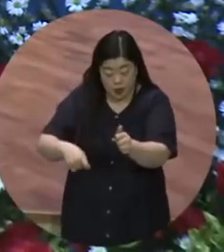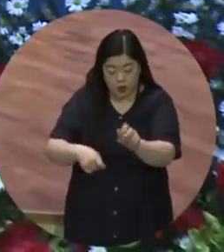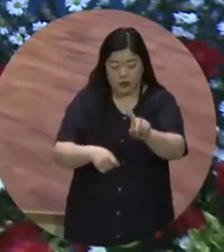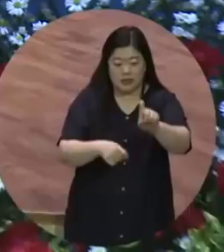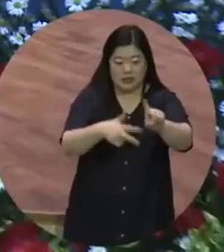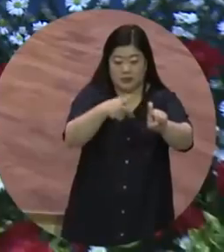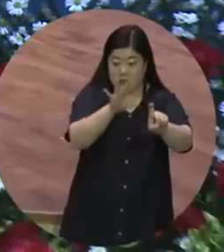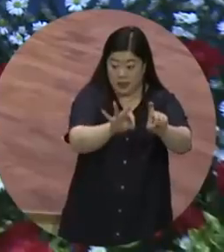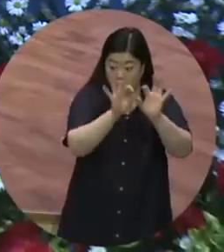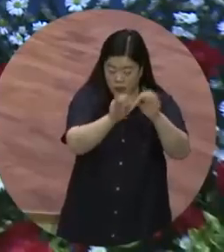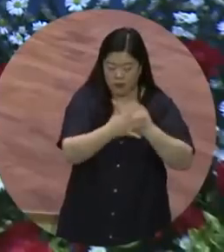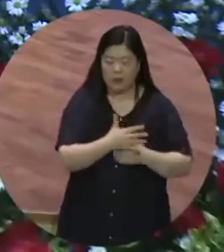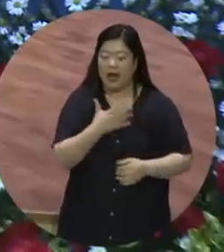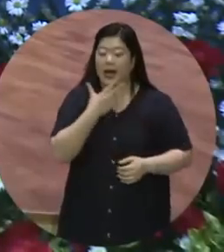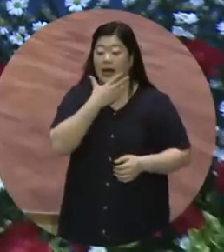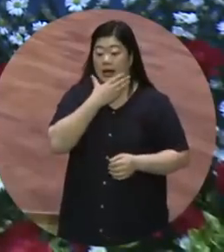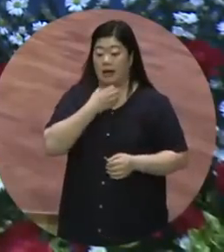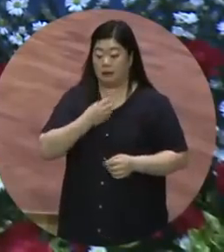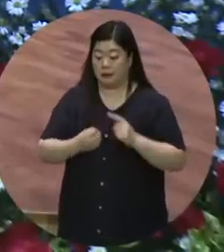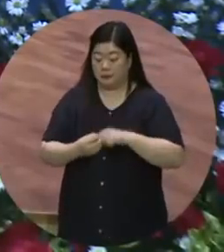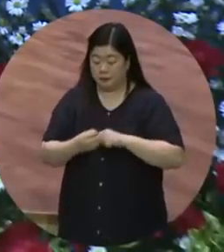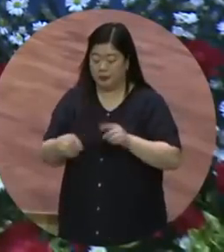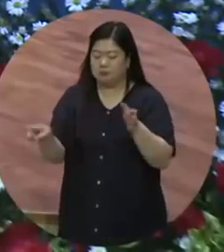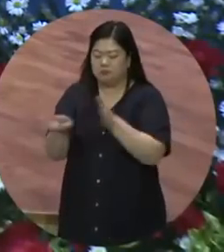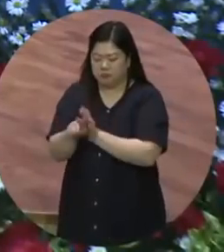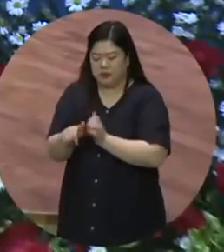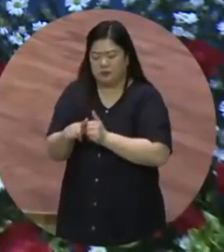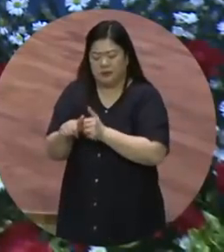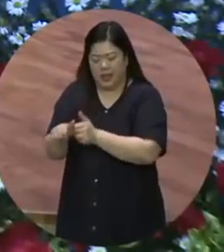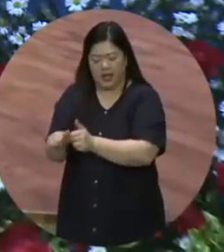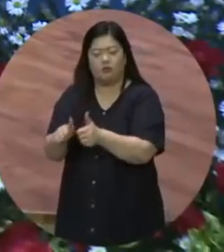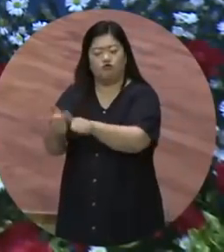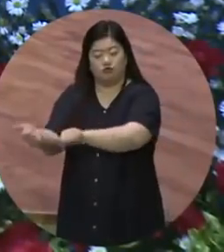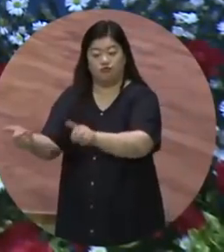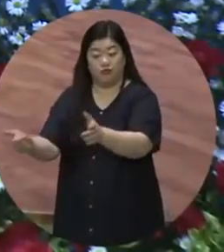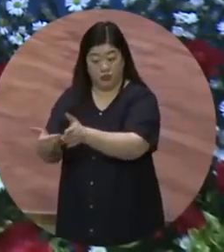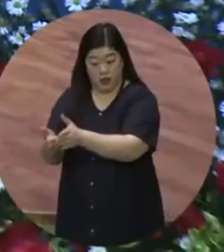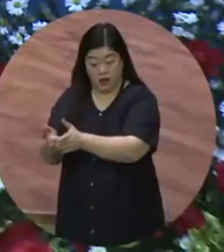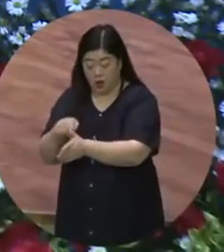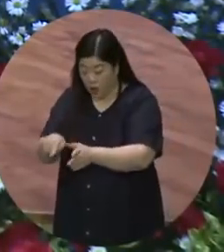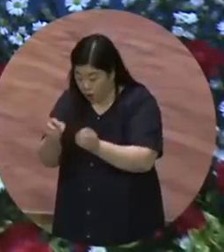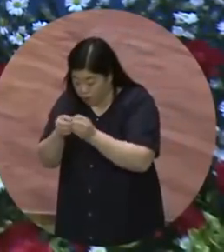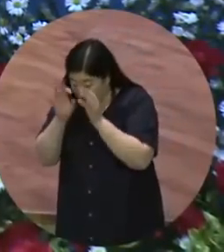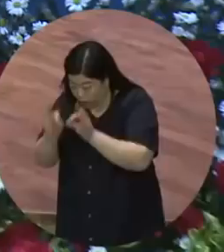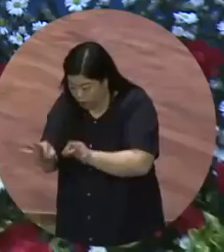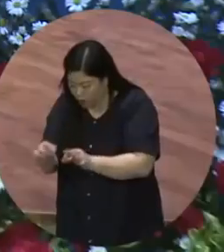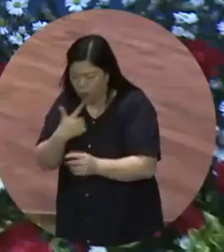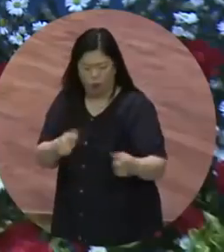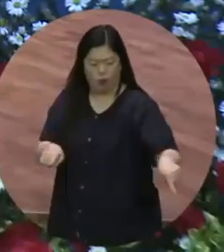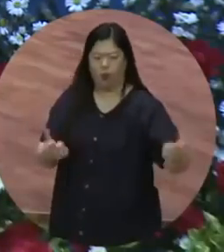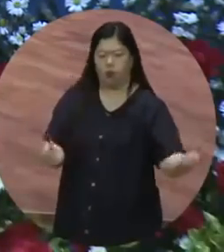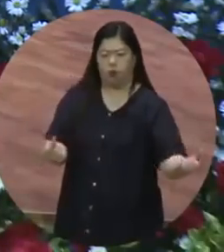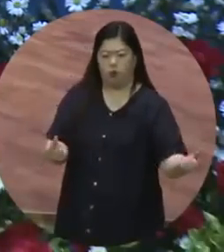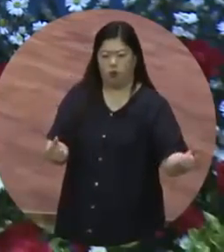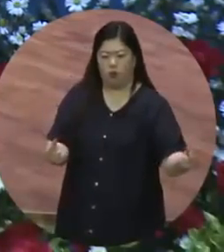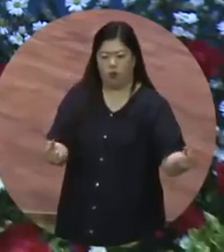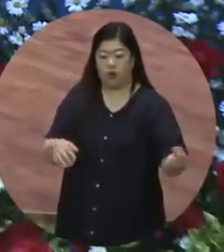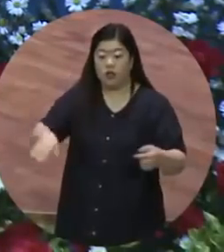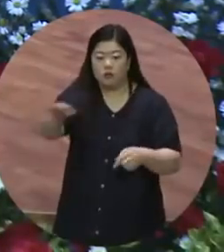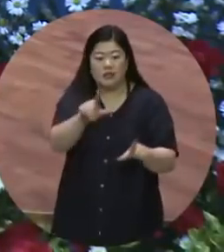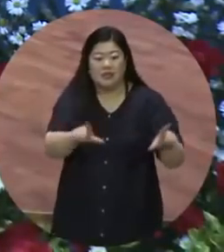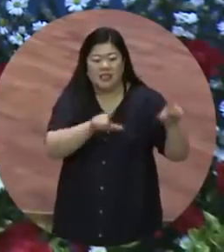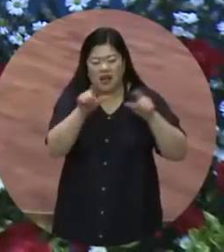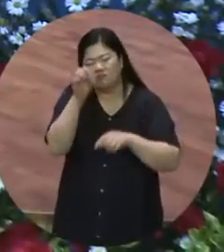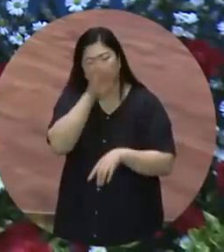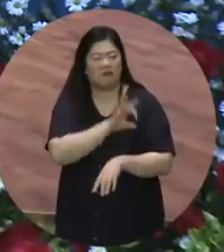죽었다고 기록하고 있는데, 영계 전 성도의 삶은 이런 믿음의 삶, 복음 충만한 삶이 되기를